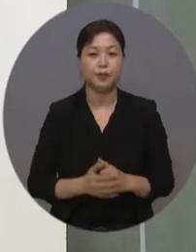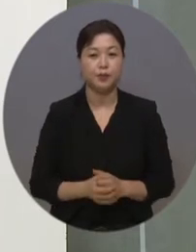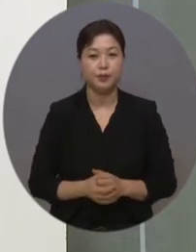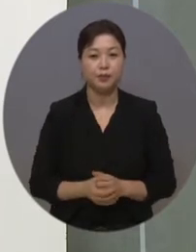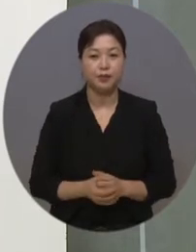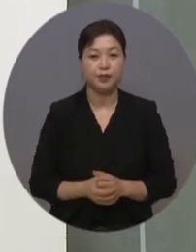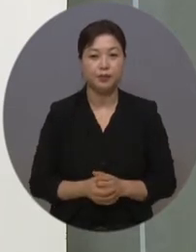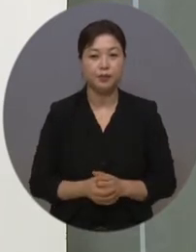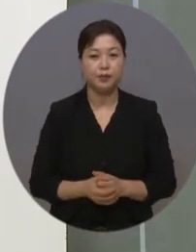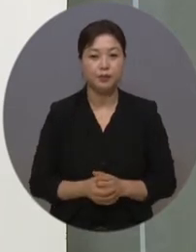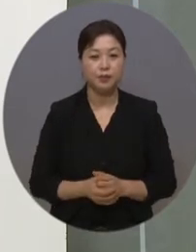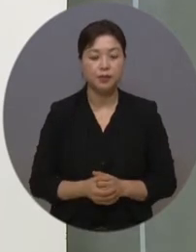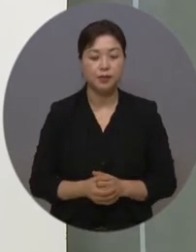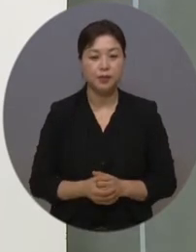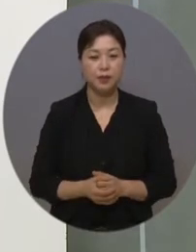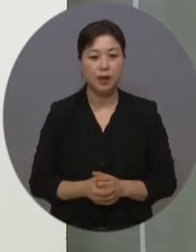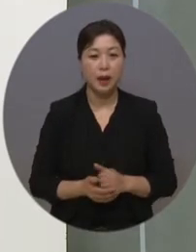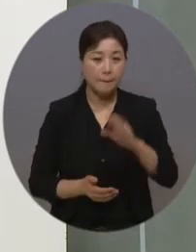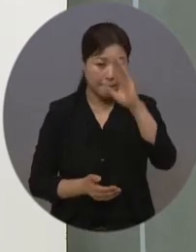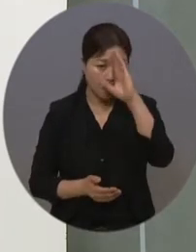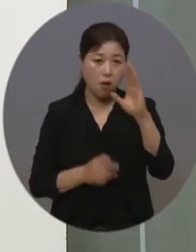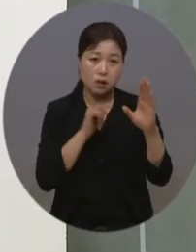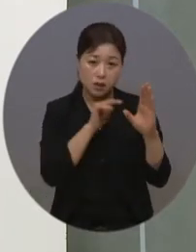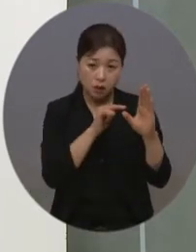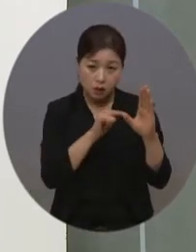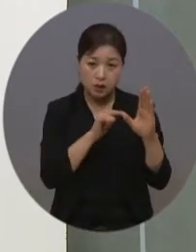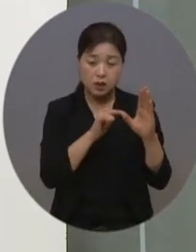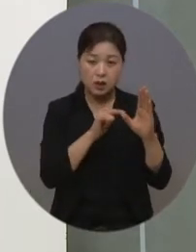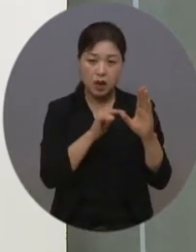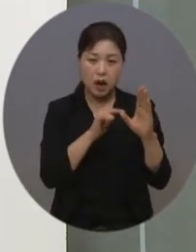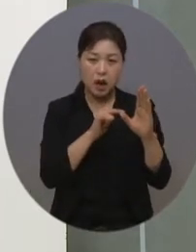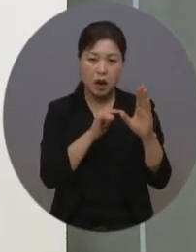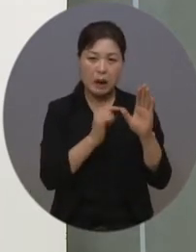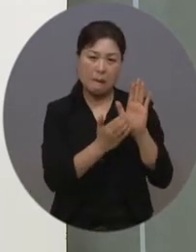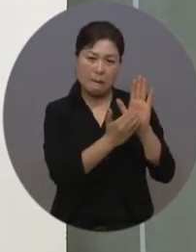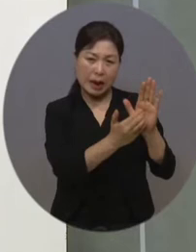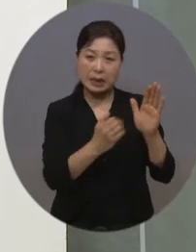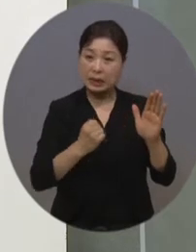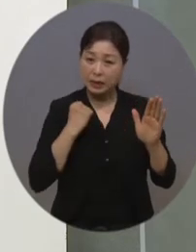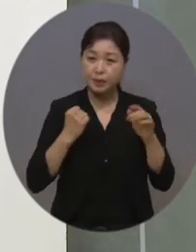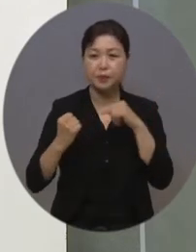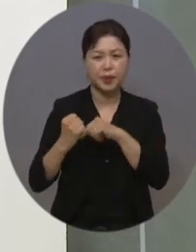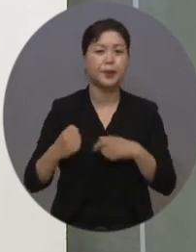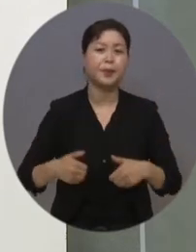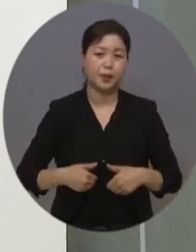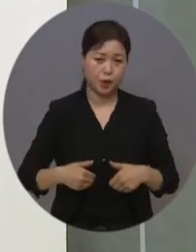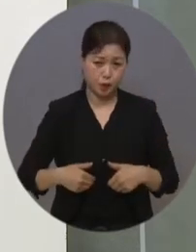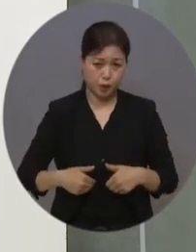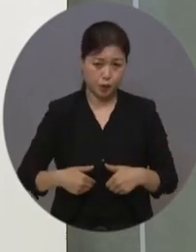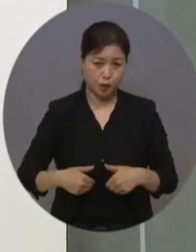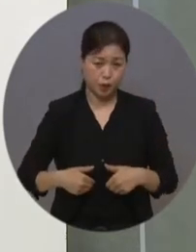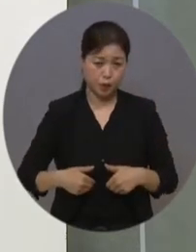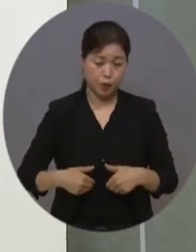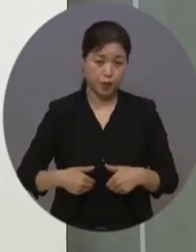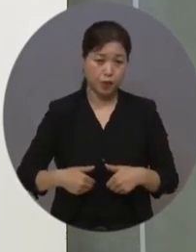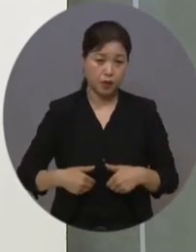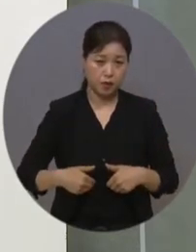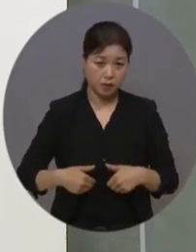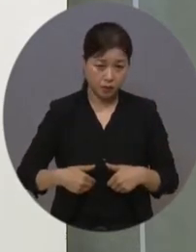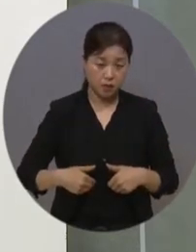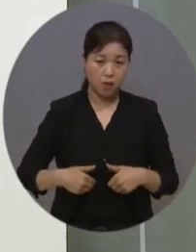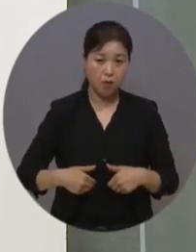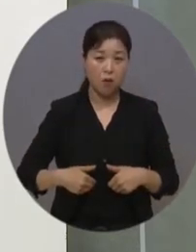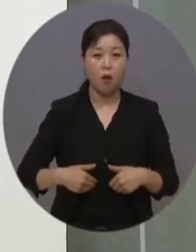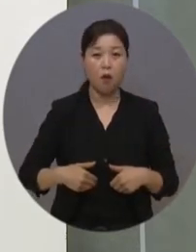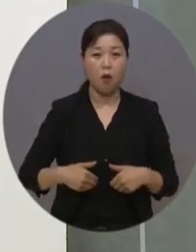우리가 모든 병은 면역력이 있어야 이기는 거 아니겠습니까? 그런데 면역력을 과연